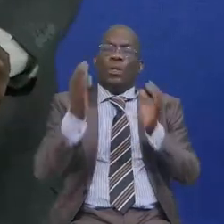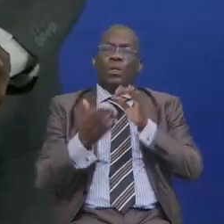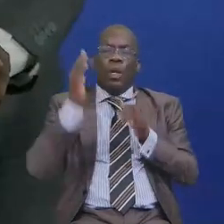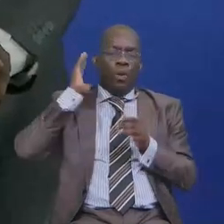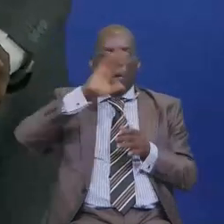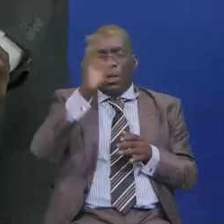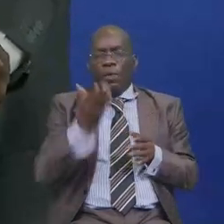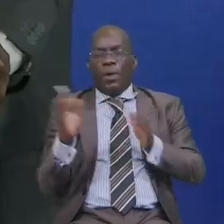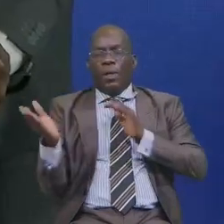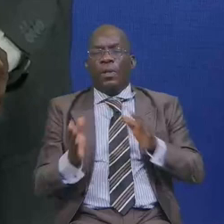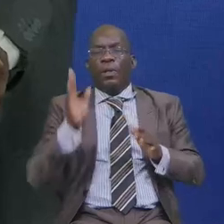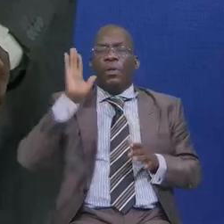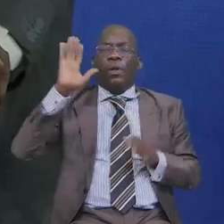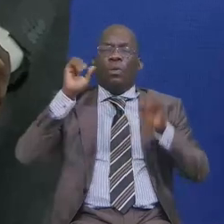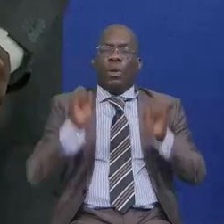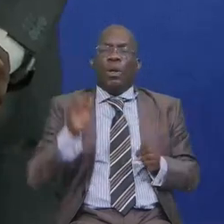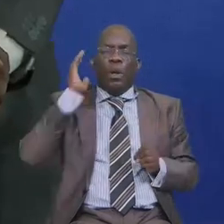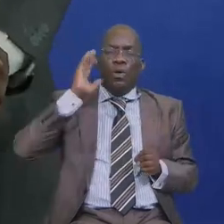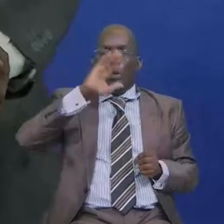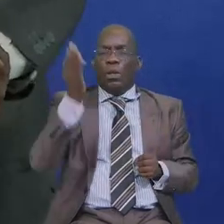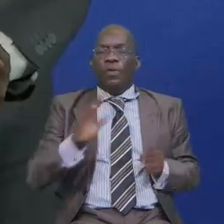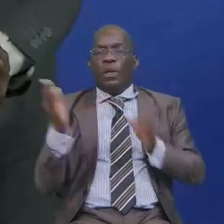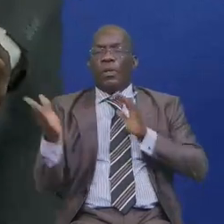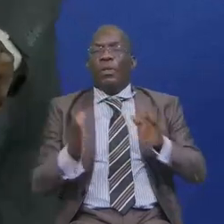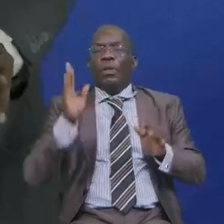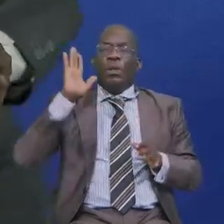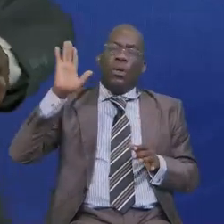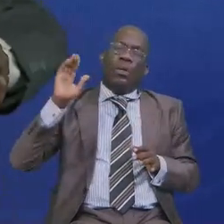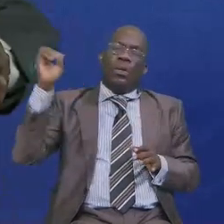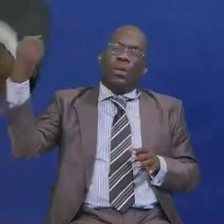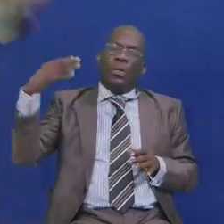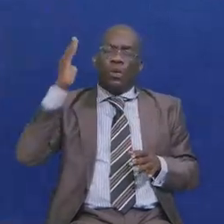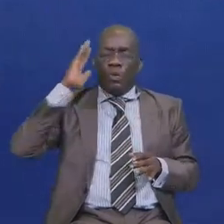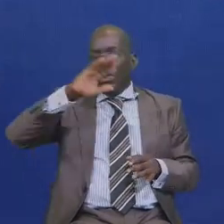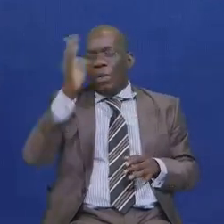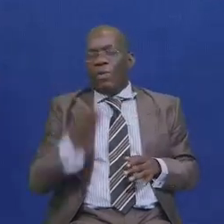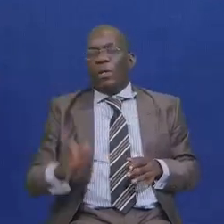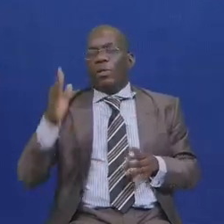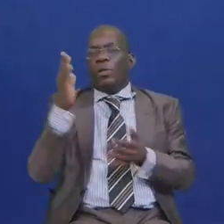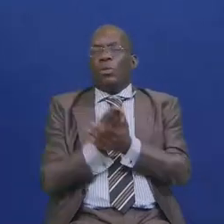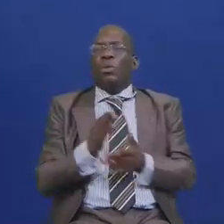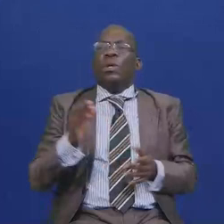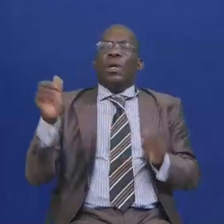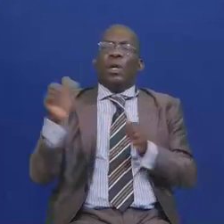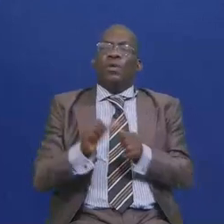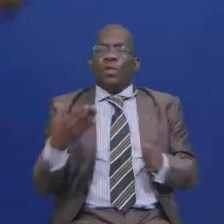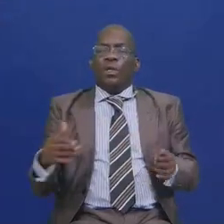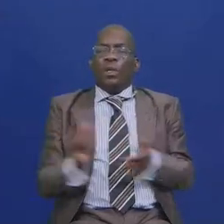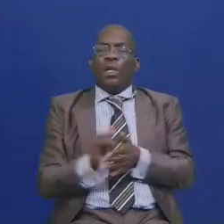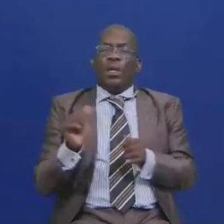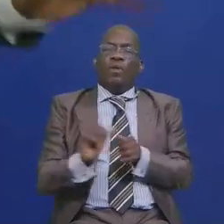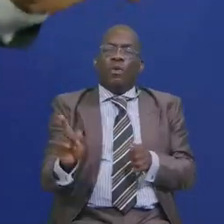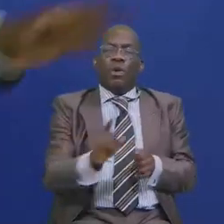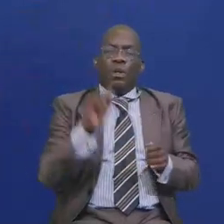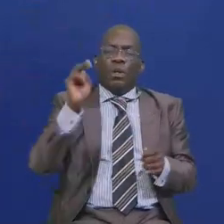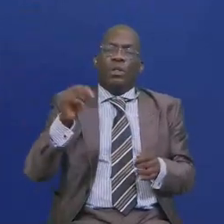abandonner. Que ta puissance ne quittera pas, ta grâce ne va pas se dessécher. Et tout ce que chacun a besoin